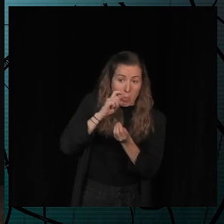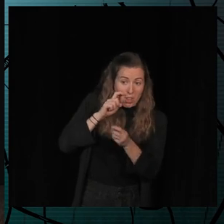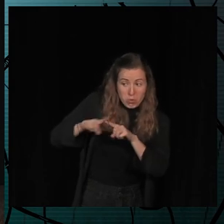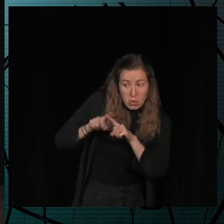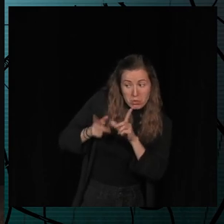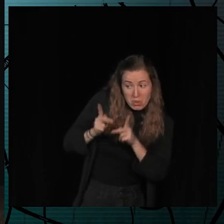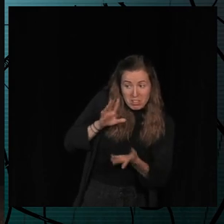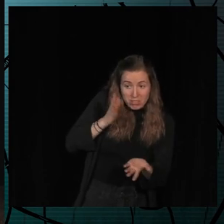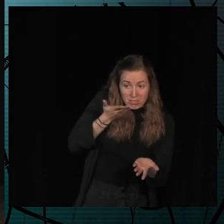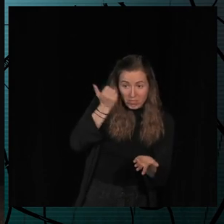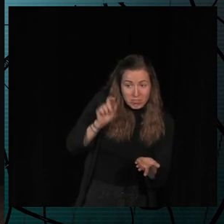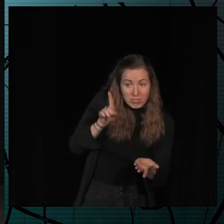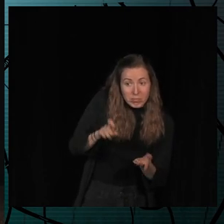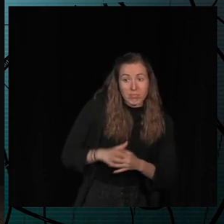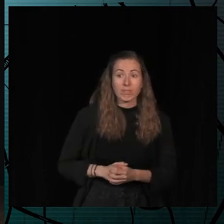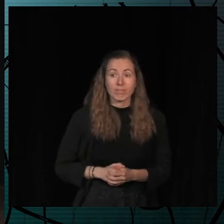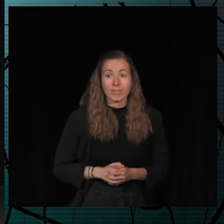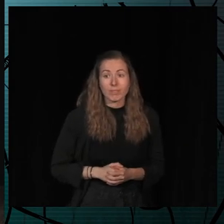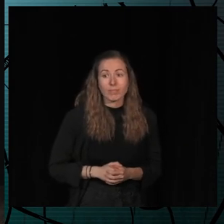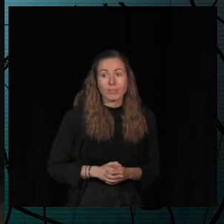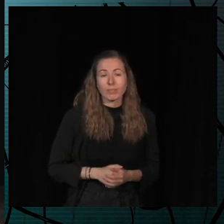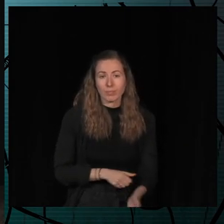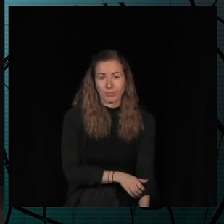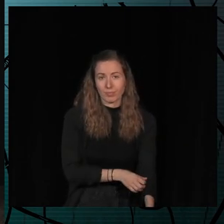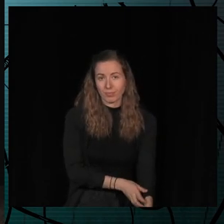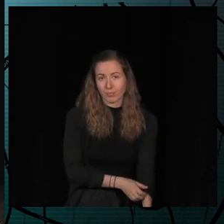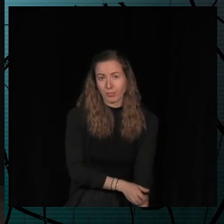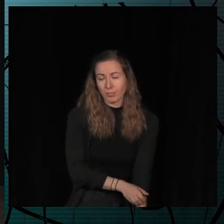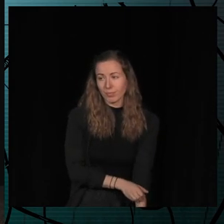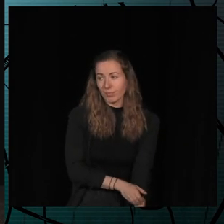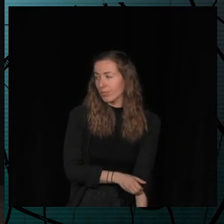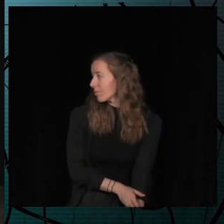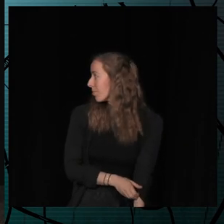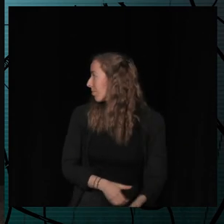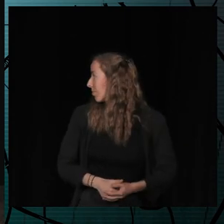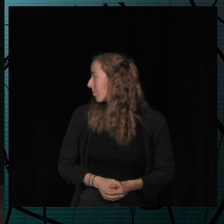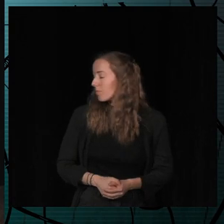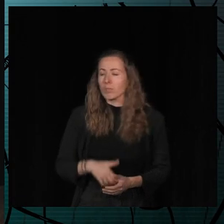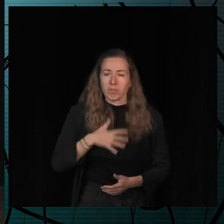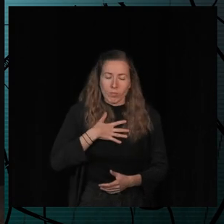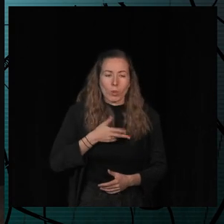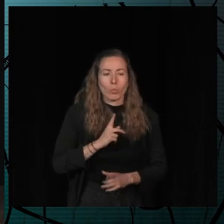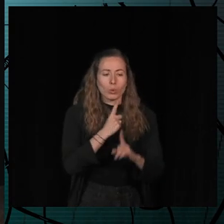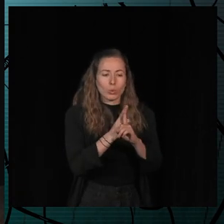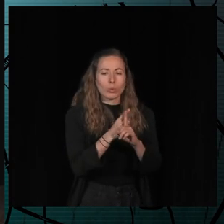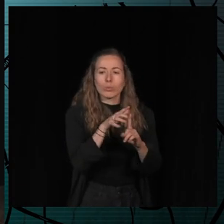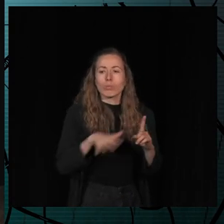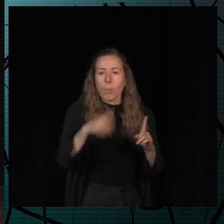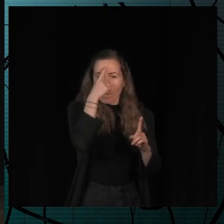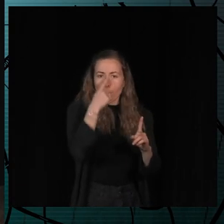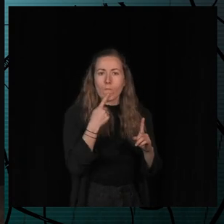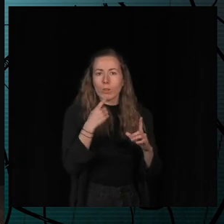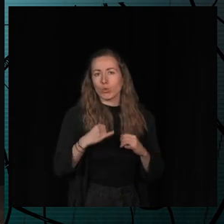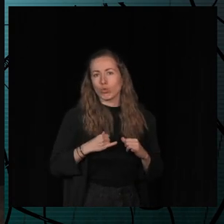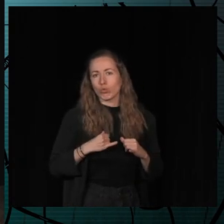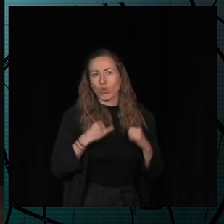thérapeutique alors oui j'ai en effet une clinique autour de de jeunes qui